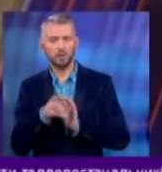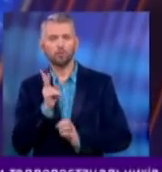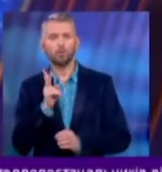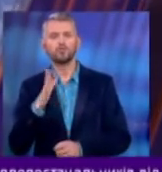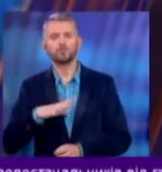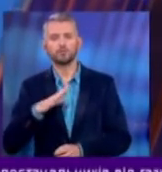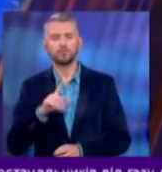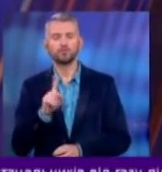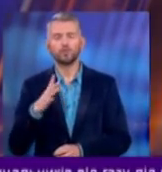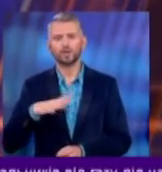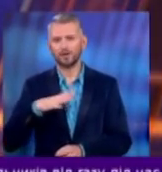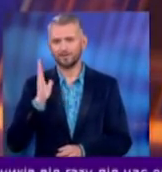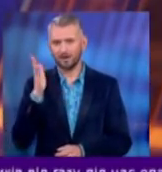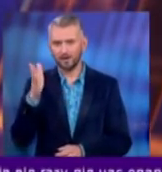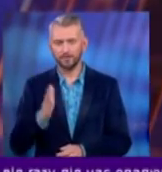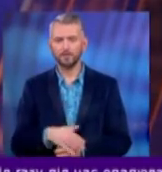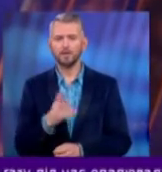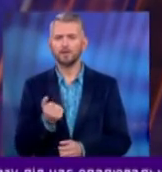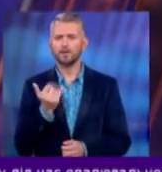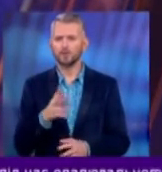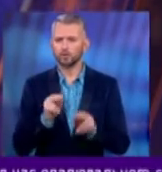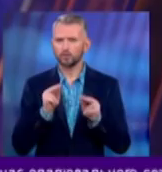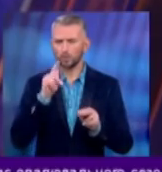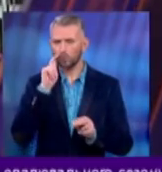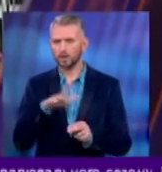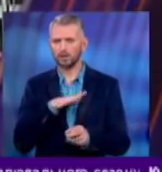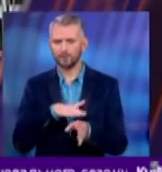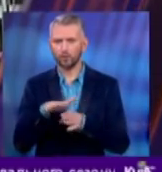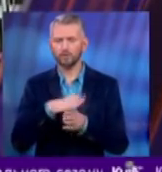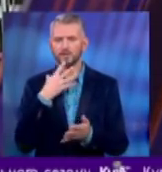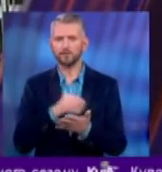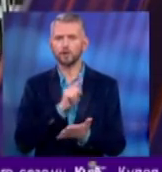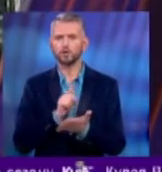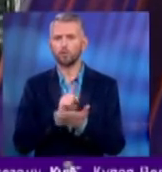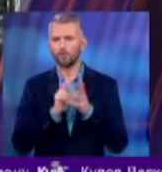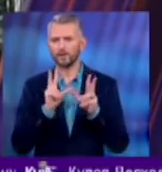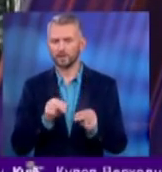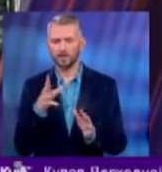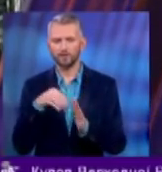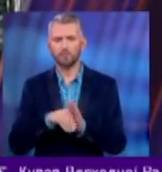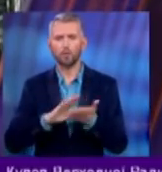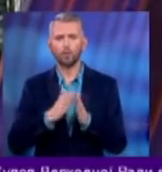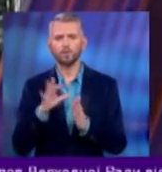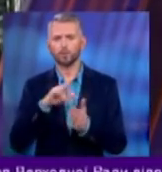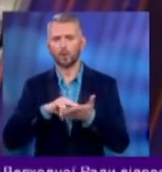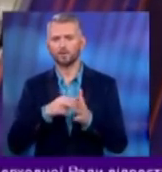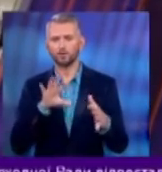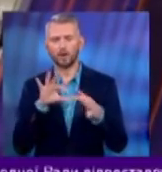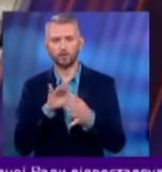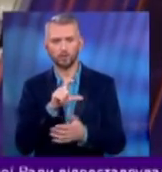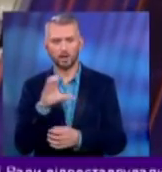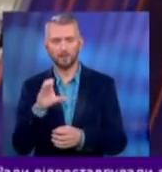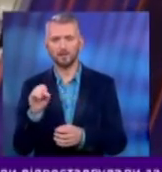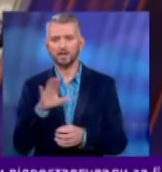далі? Наскільки сумлінно Україна виконувала свої зобов'язання в рамках угоди про асоціацію з ЄС?